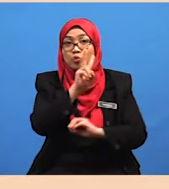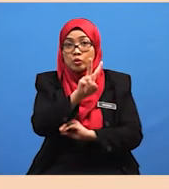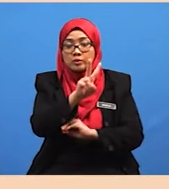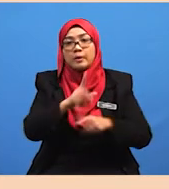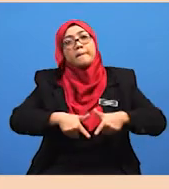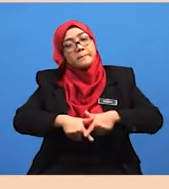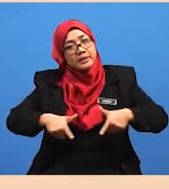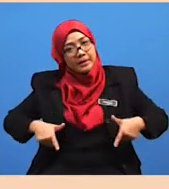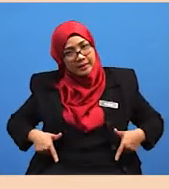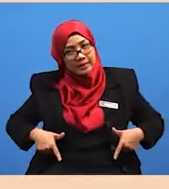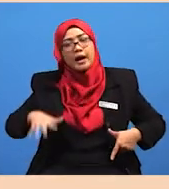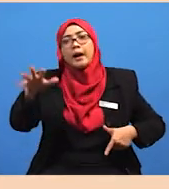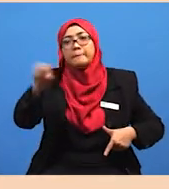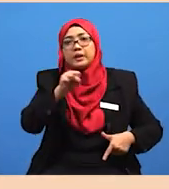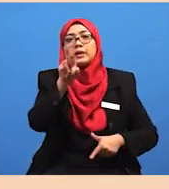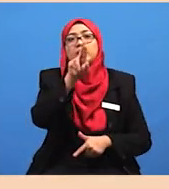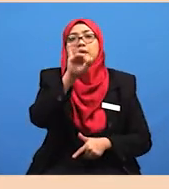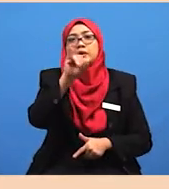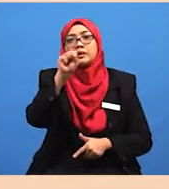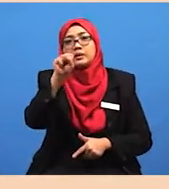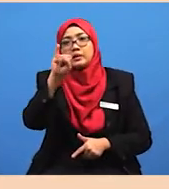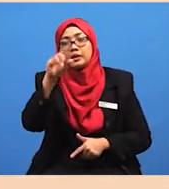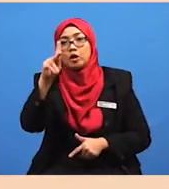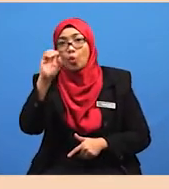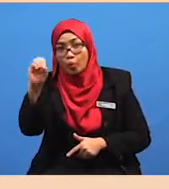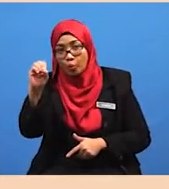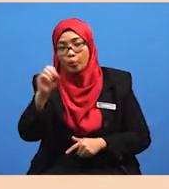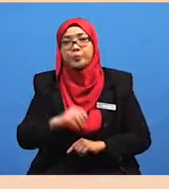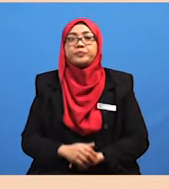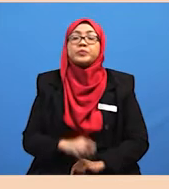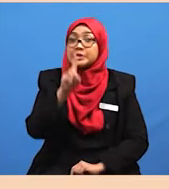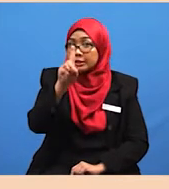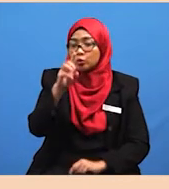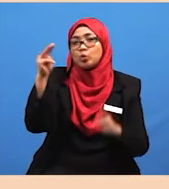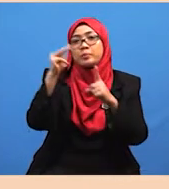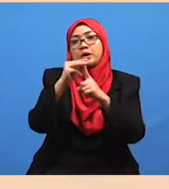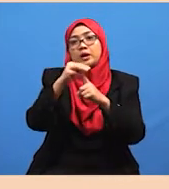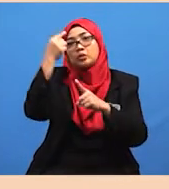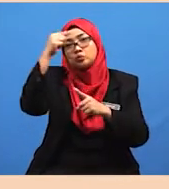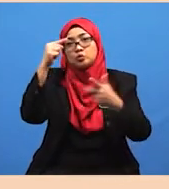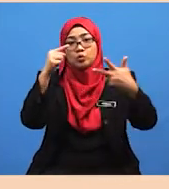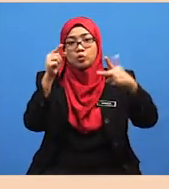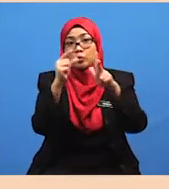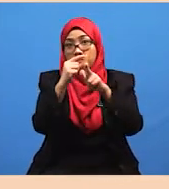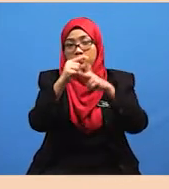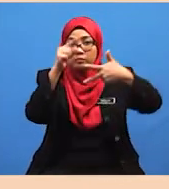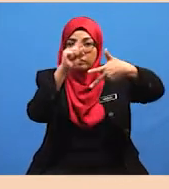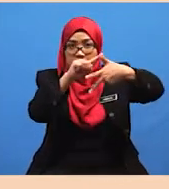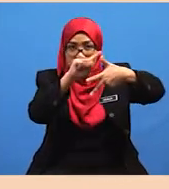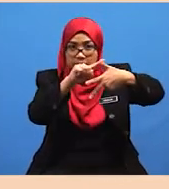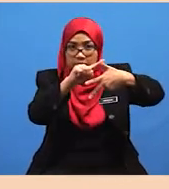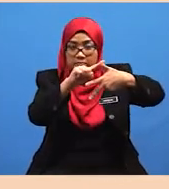berani mengambil risiko Sabtu Mad Dog untuk fakta kedua